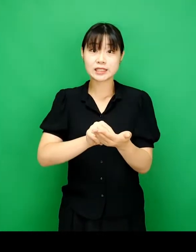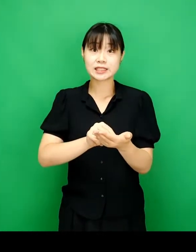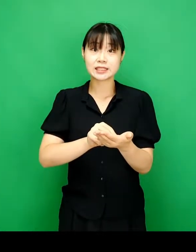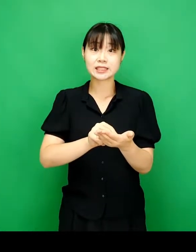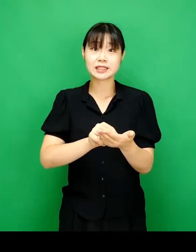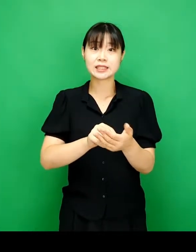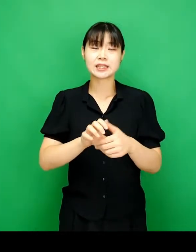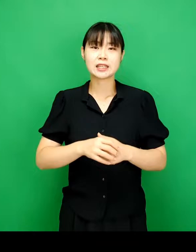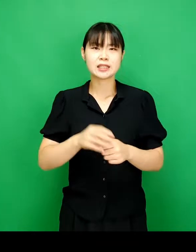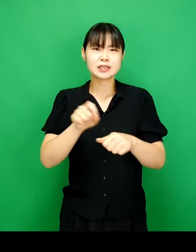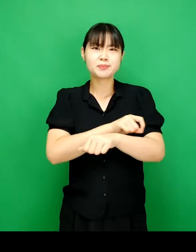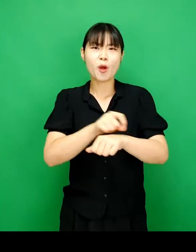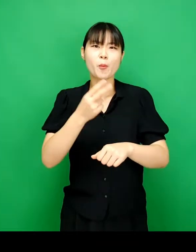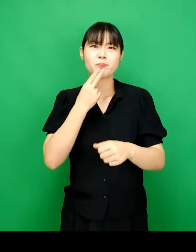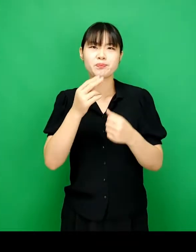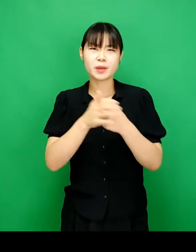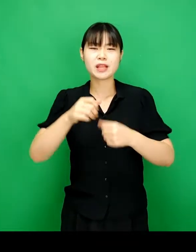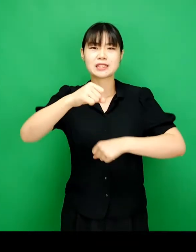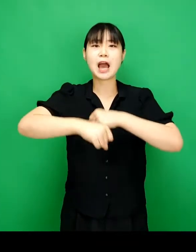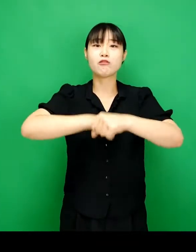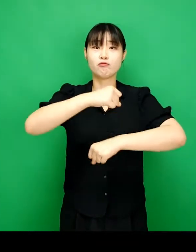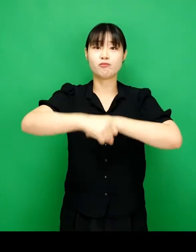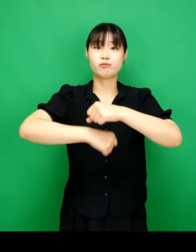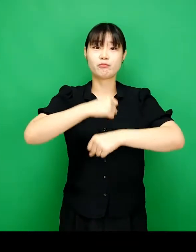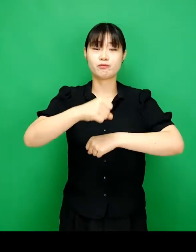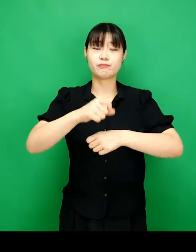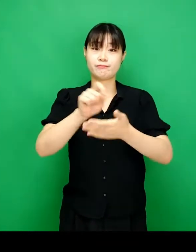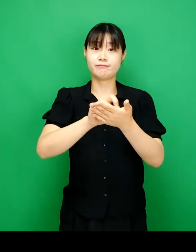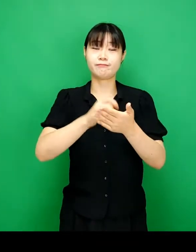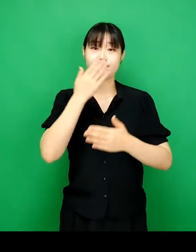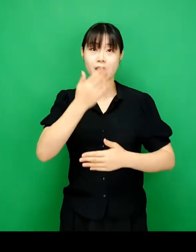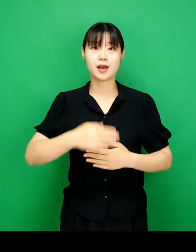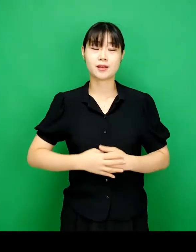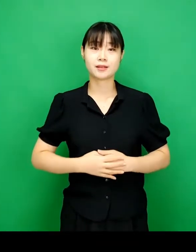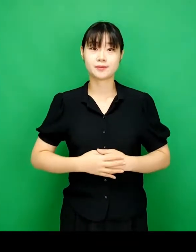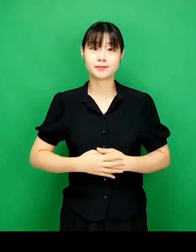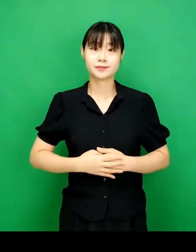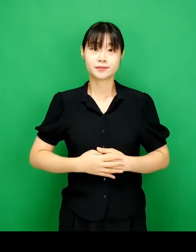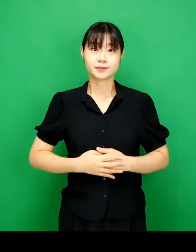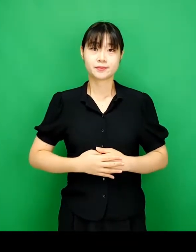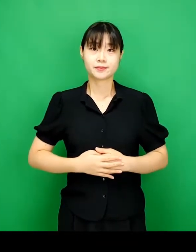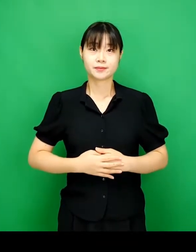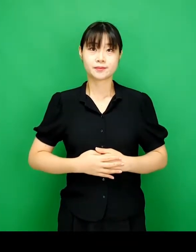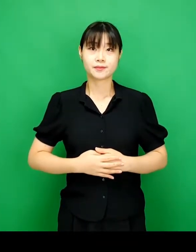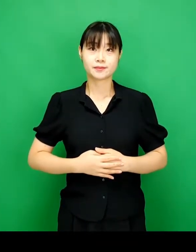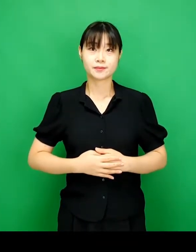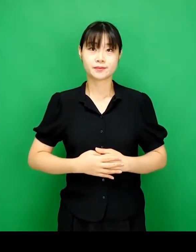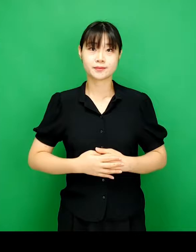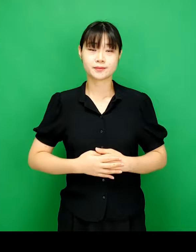청구 제목은 정해진 양식이 없기 때문에 자유롭게 작성해도 됩니다.